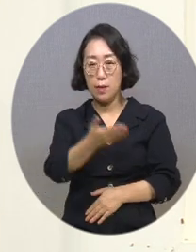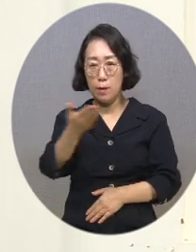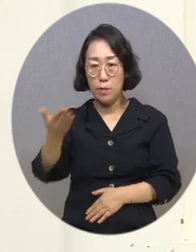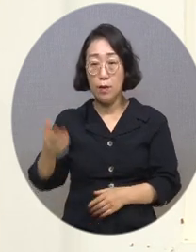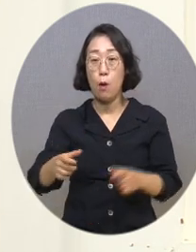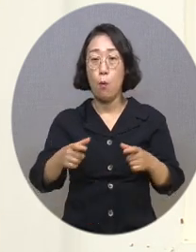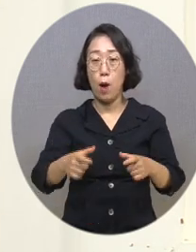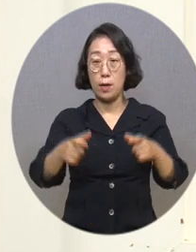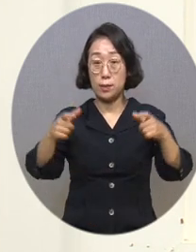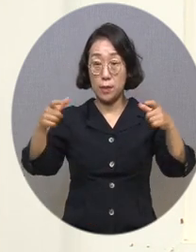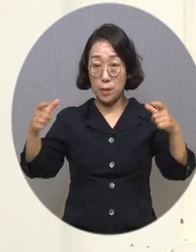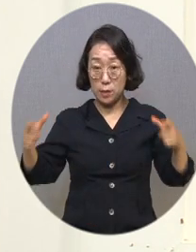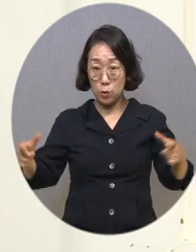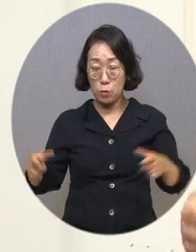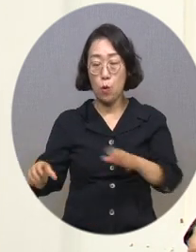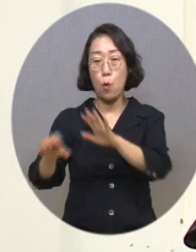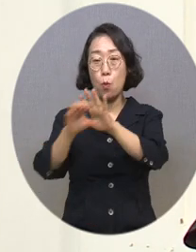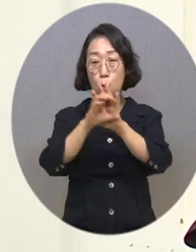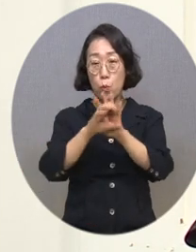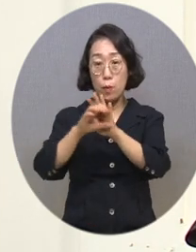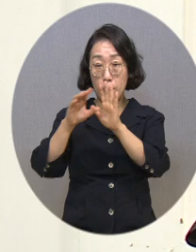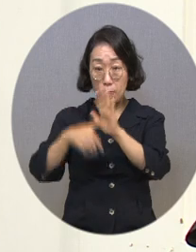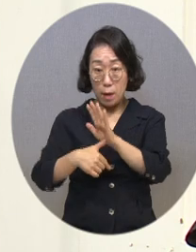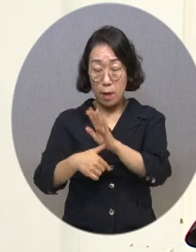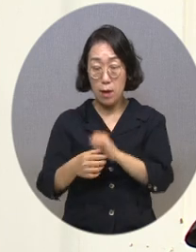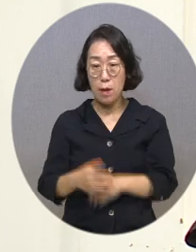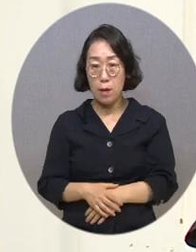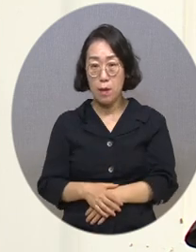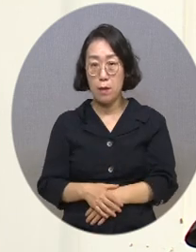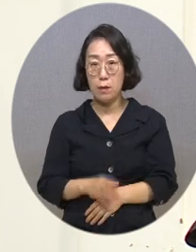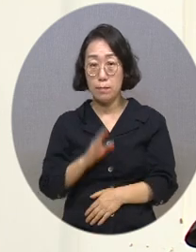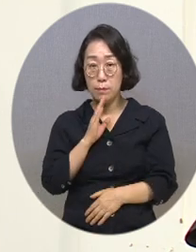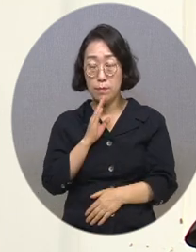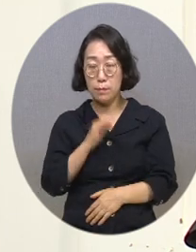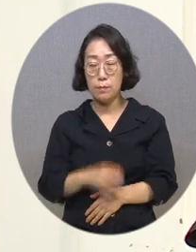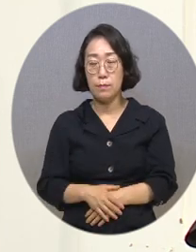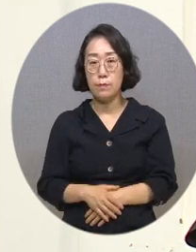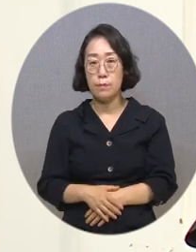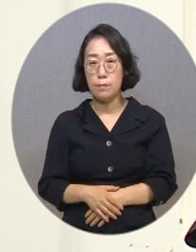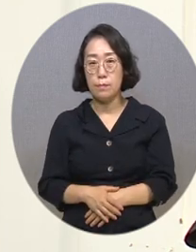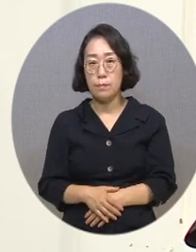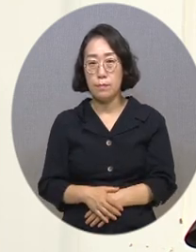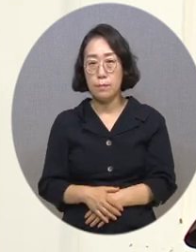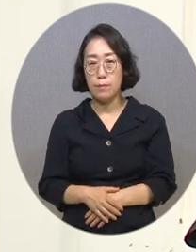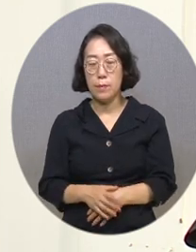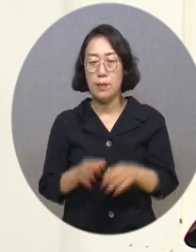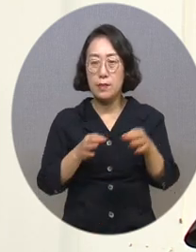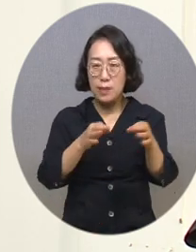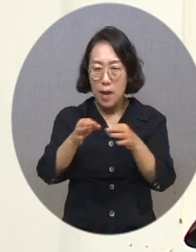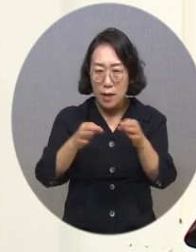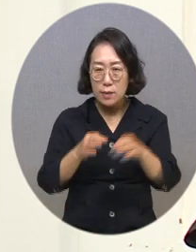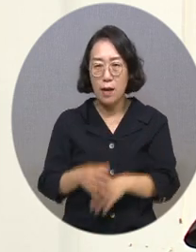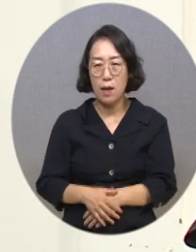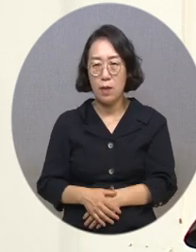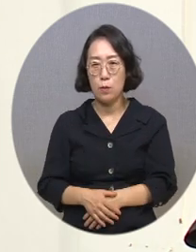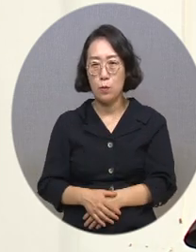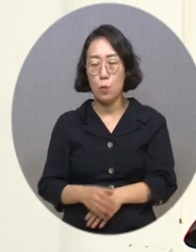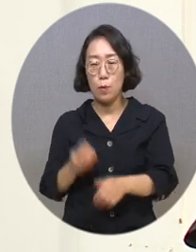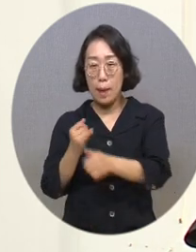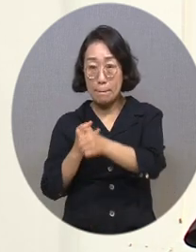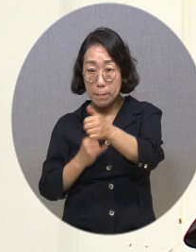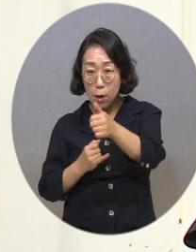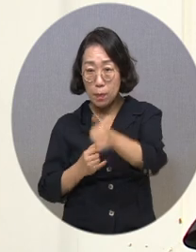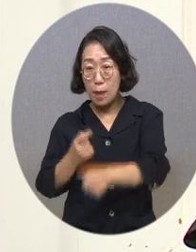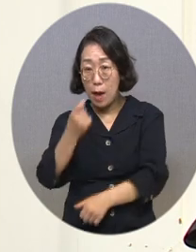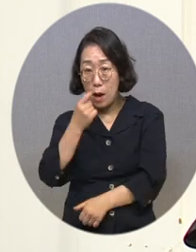확장시키고 자 코로나 때 물론 오프라인 기반에 많은 이 소상공인들이 힘들었고 저 또한 이제 남편이 학원